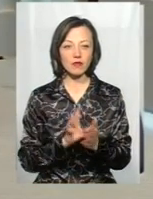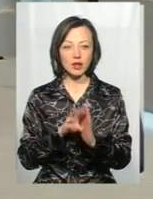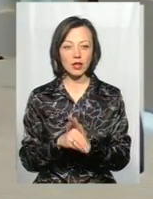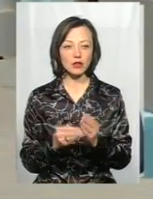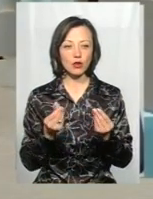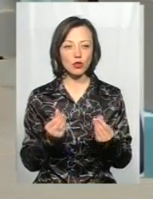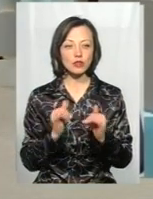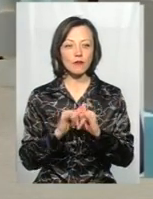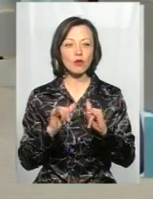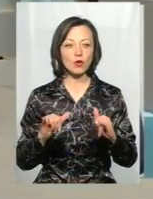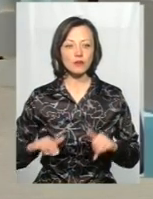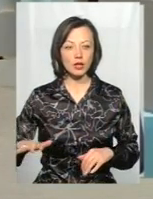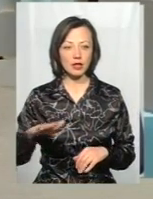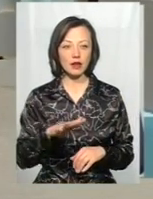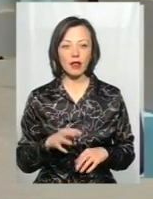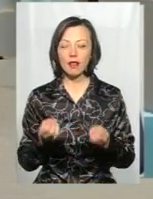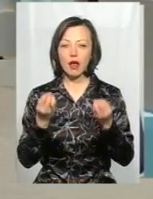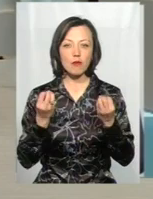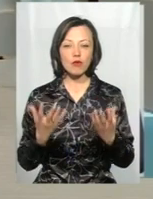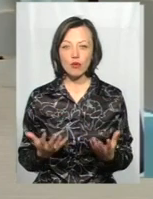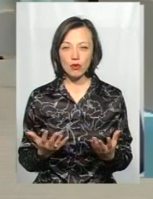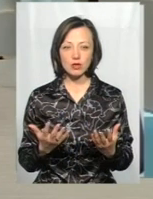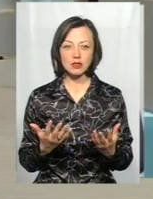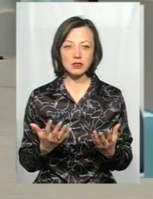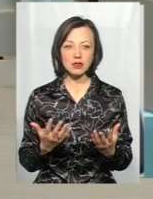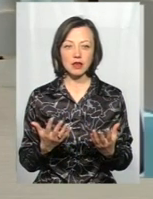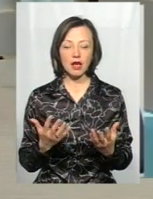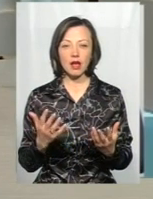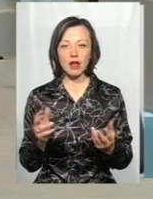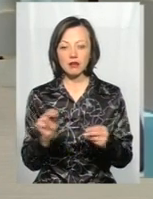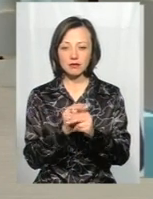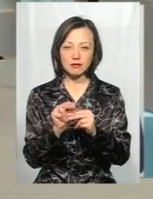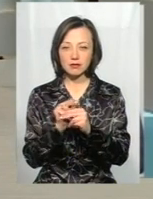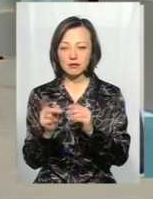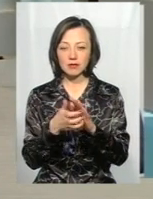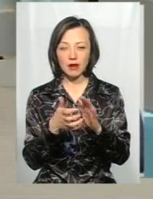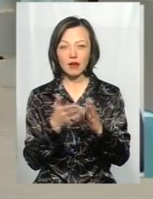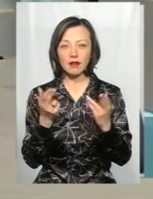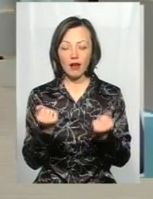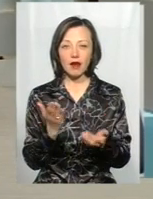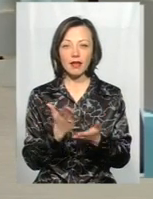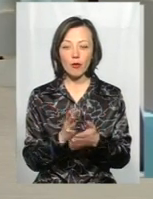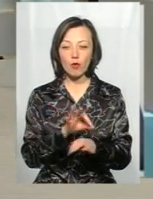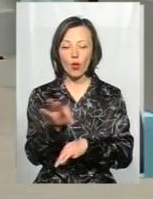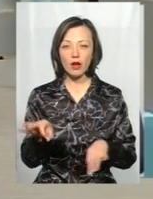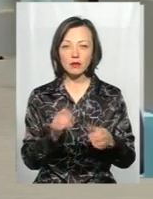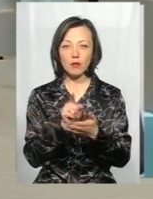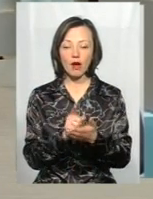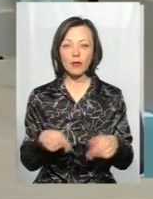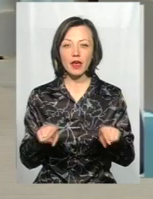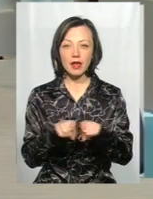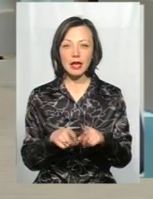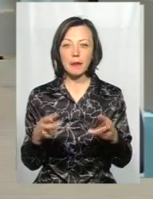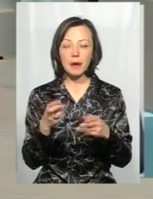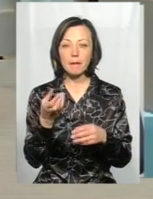в розвиток територій. Не просто фізичне латання дірок в інфраструктурі. Да, вони є. Але проекти мають бути такі, які